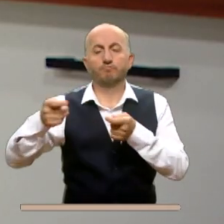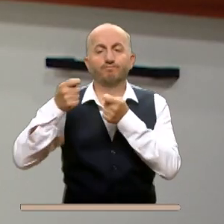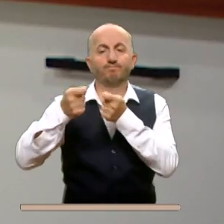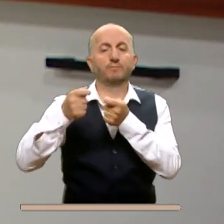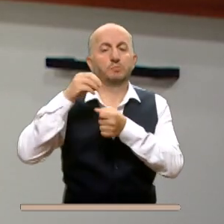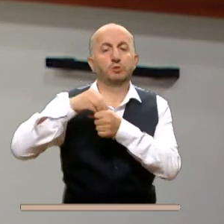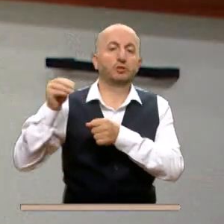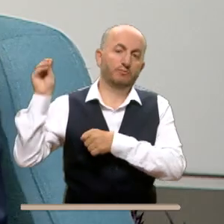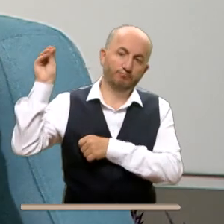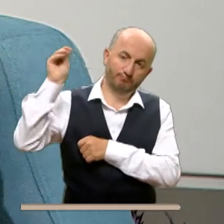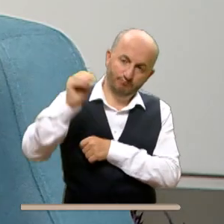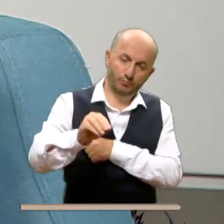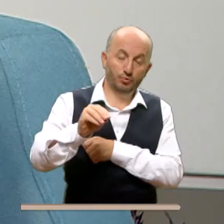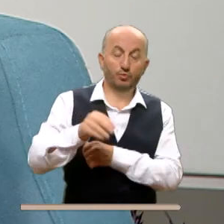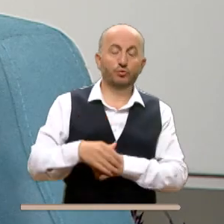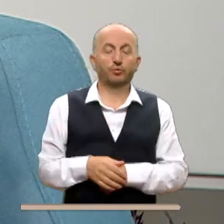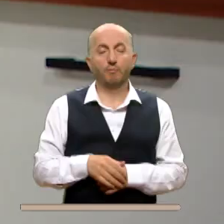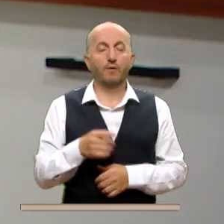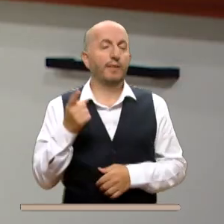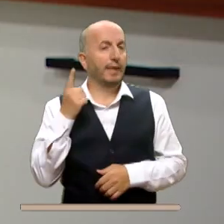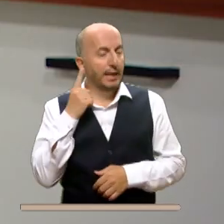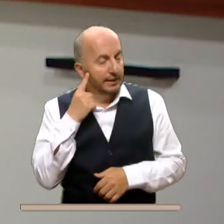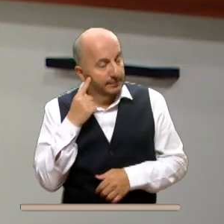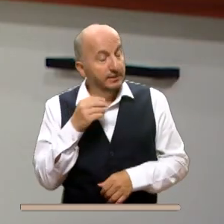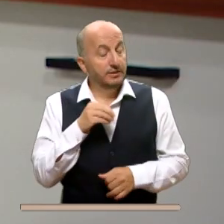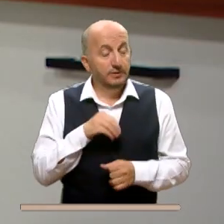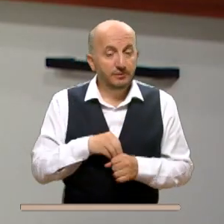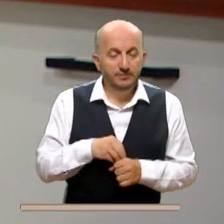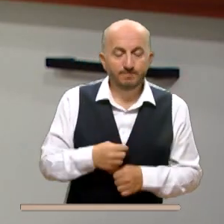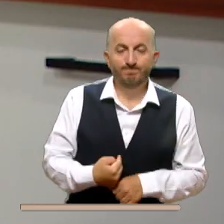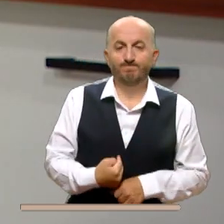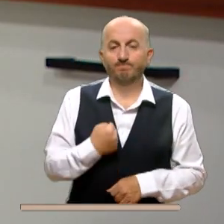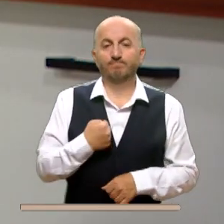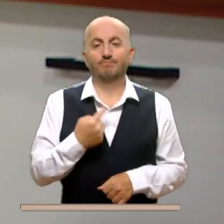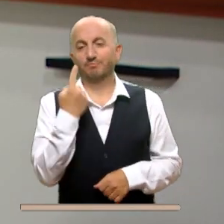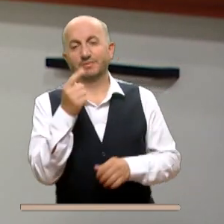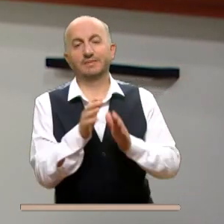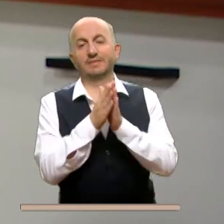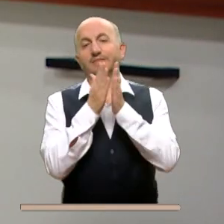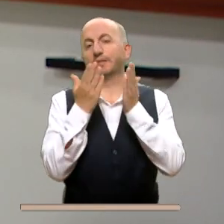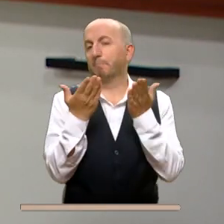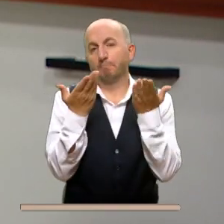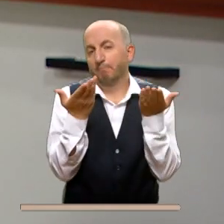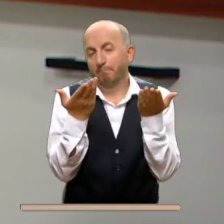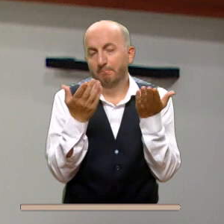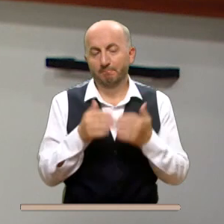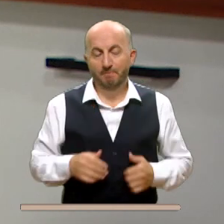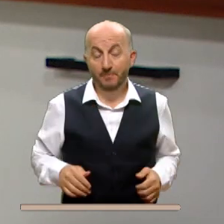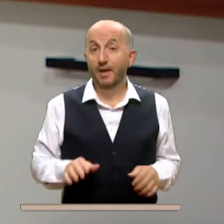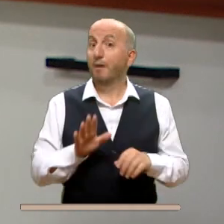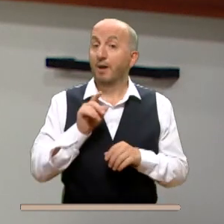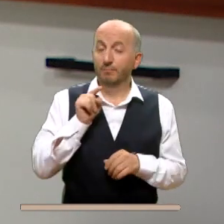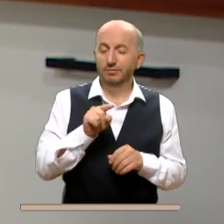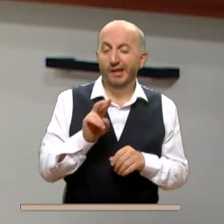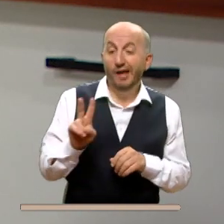sunuyoruz. Bunu dinlediğimde şöyle içimden geçirmiştim. Ya altı üstü bir kitap. Evet. Ama bunu